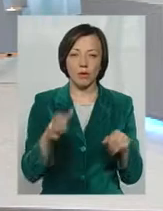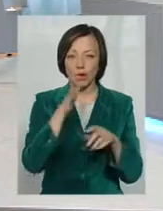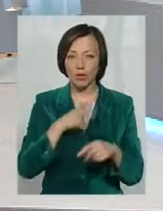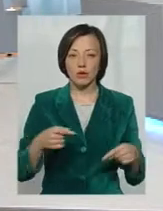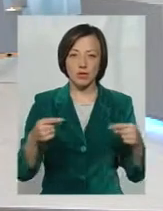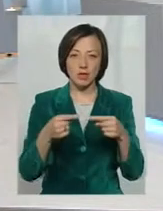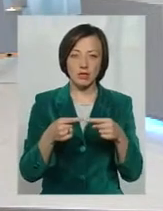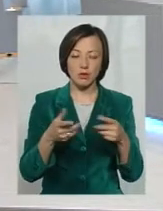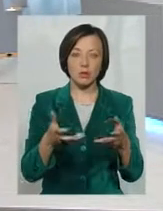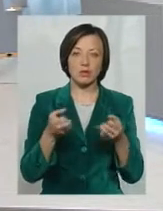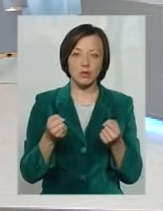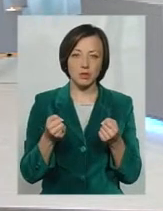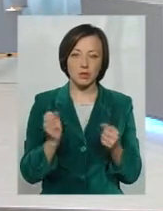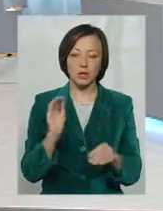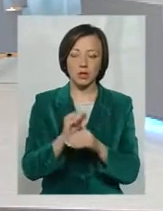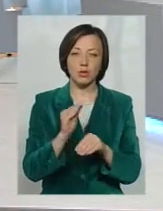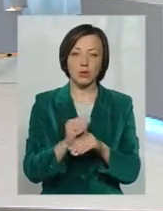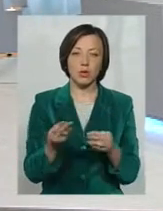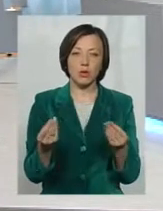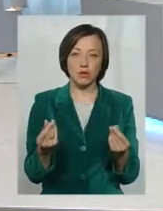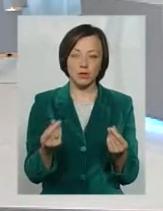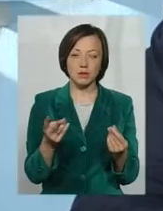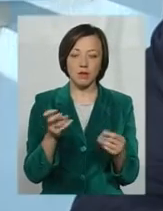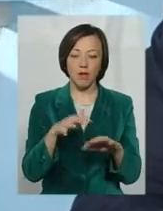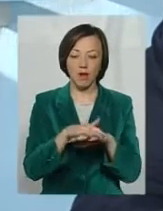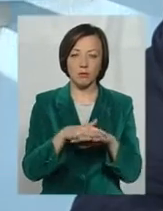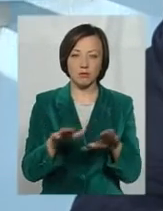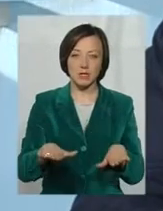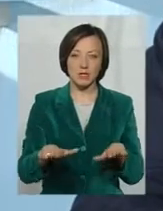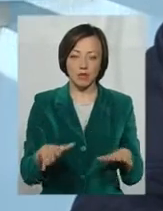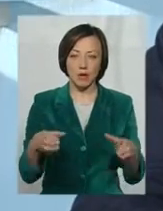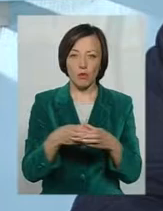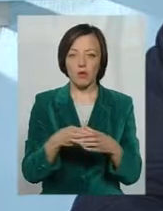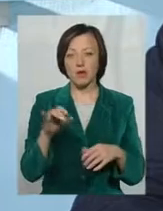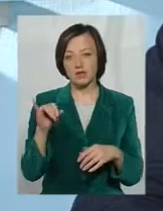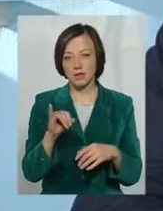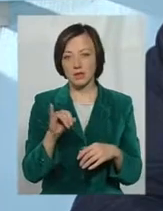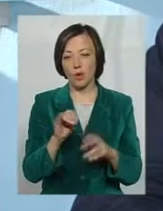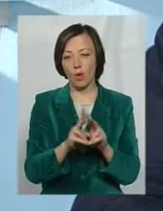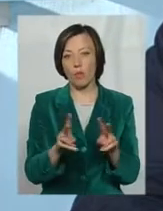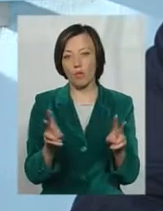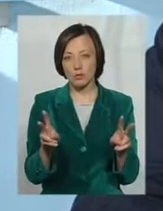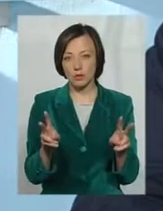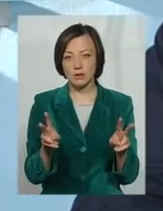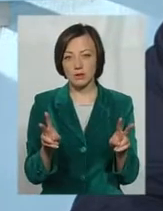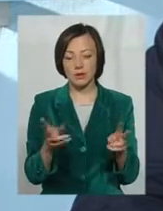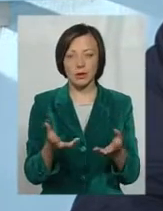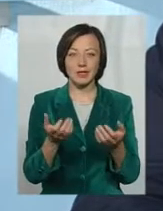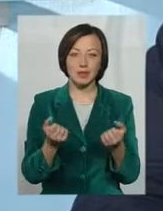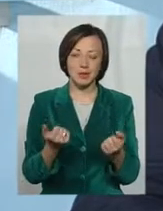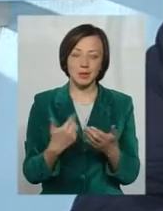одночасно отримати додаткові кошти на рахунок місцевої громади і комусь отримати